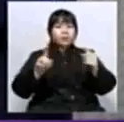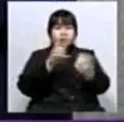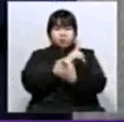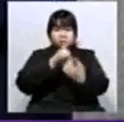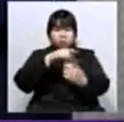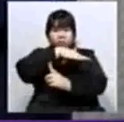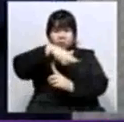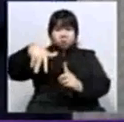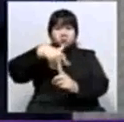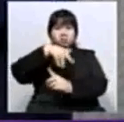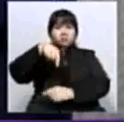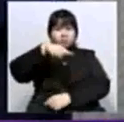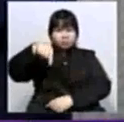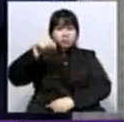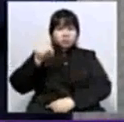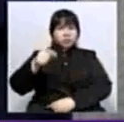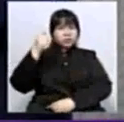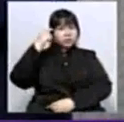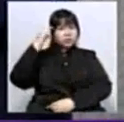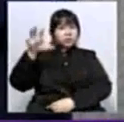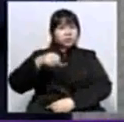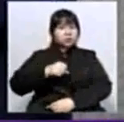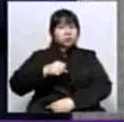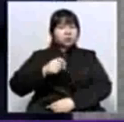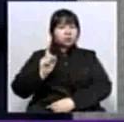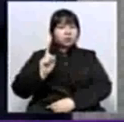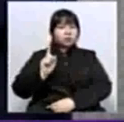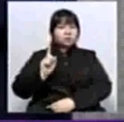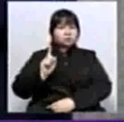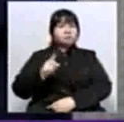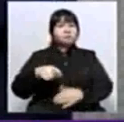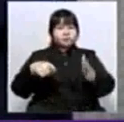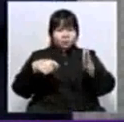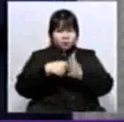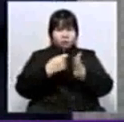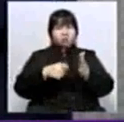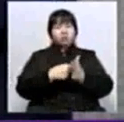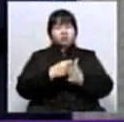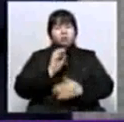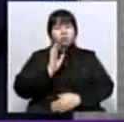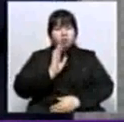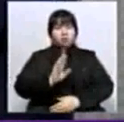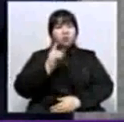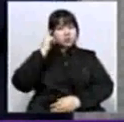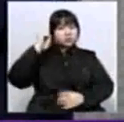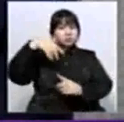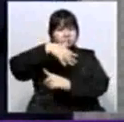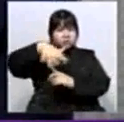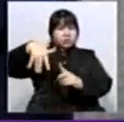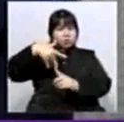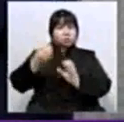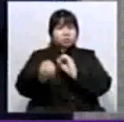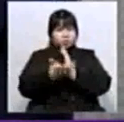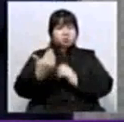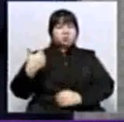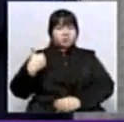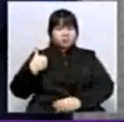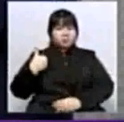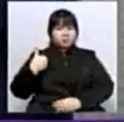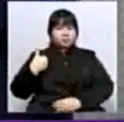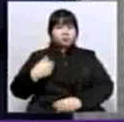ล้อมที่ทำให้เขาหยิบยกความรุนแรงมาใช้เป็นเหตุและปัจจัยทำให้เกิดความรุนแรงในเด็กและเยาวชนนั้นเนี่